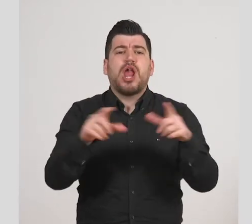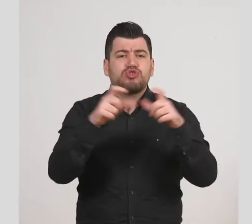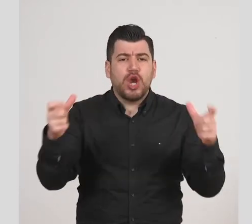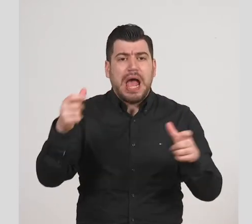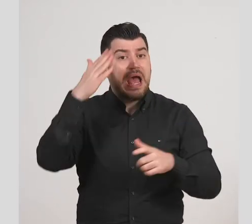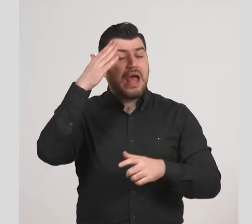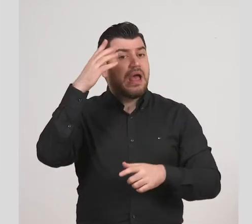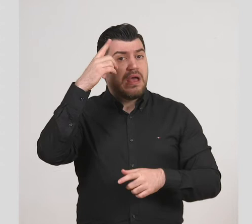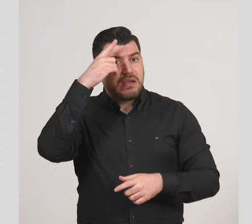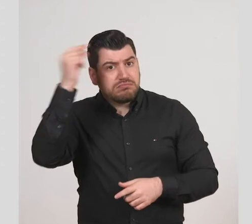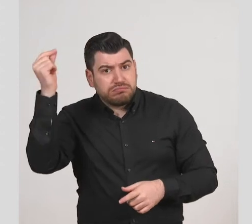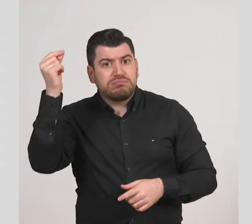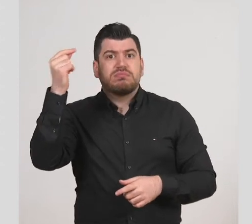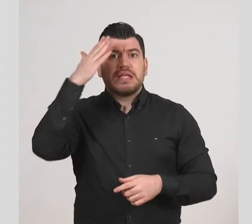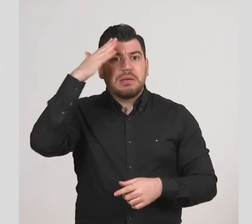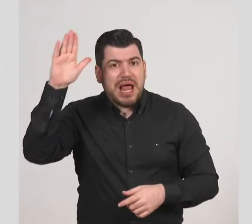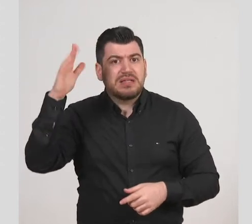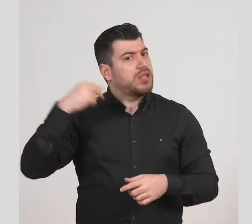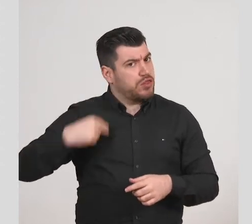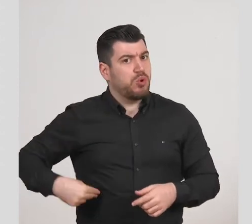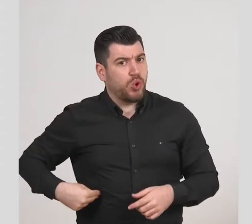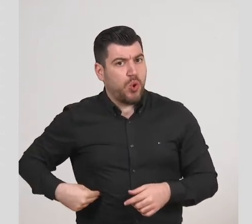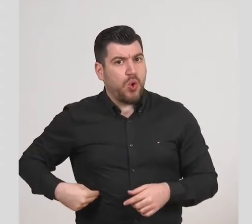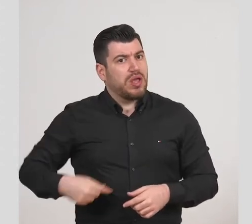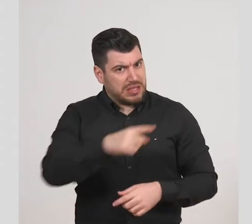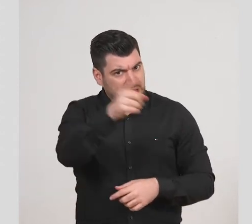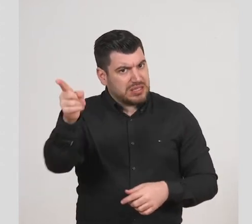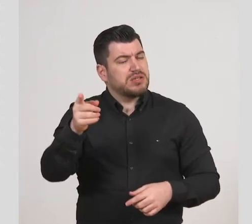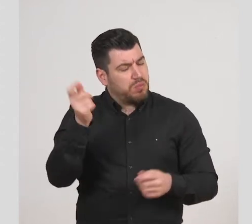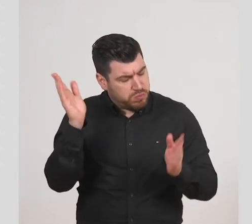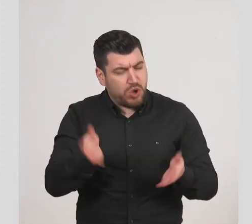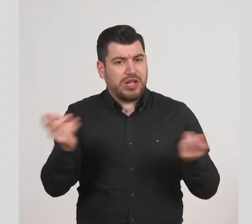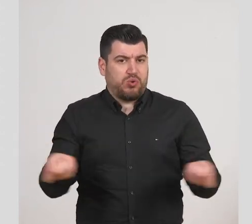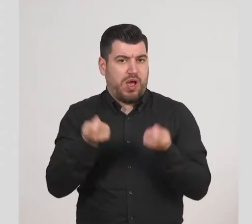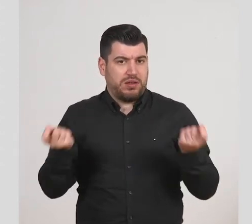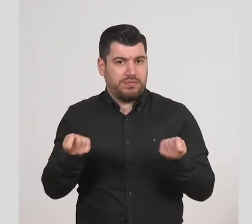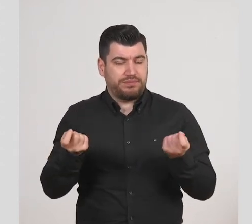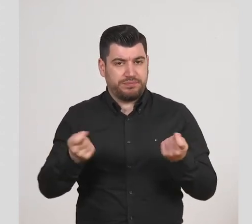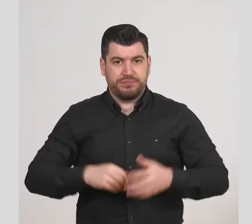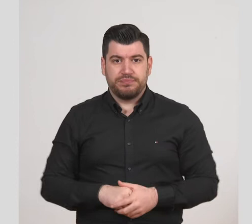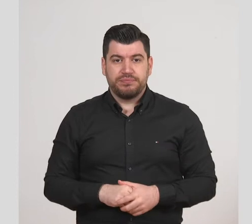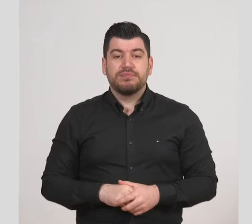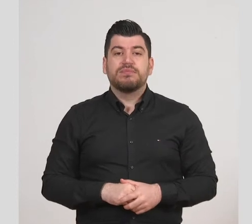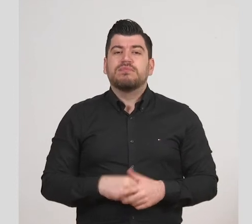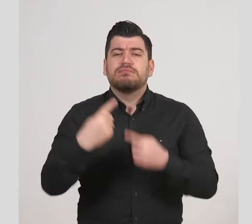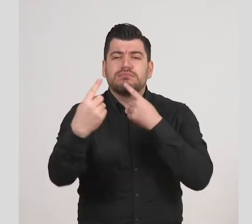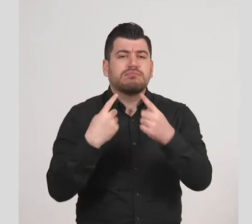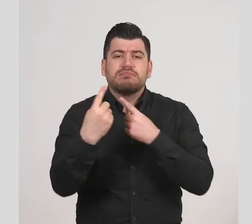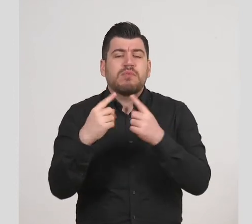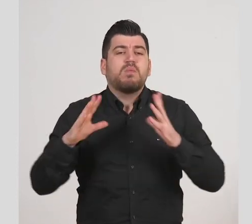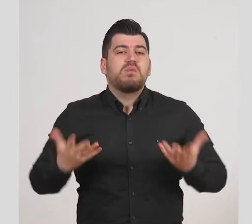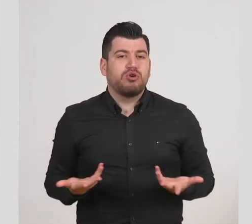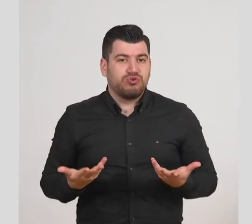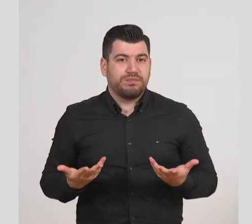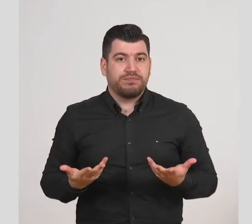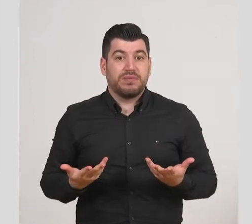γυμνάσια, αλλά και σε δημοτικά. Μπορείτε να το συζητήσετε, να το κάνετε κι εσείς. Η διαλογική αντιπαράθεση έχει την εξής δομή.